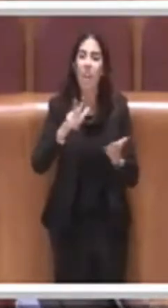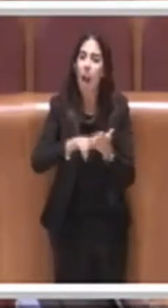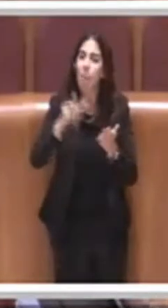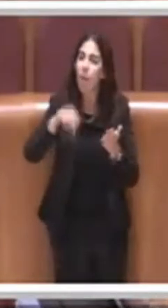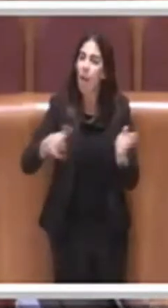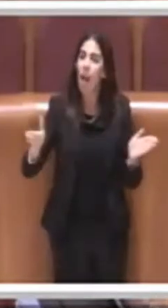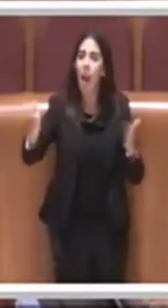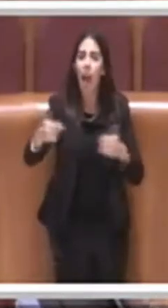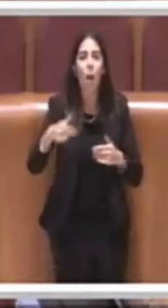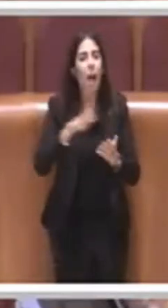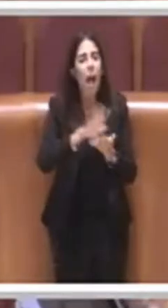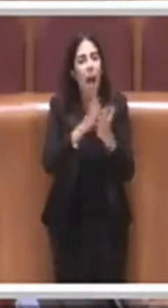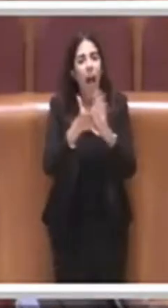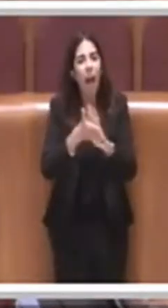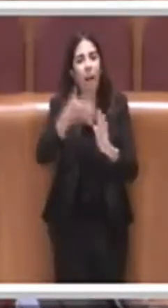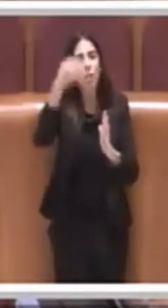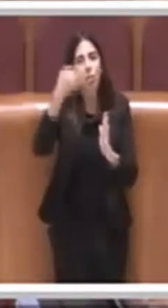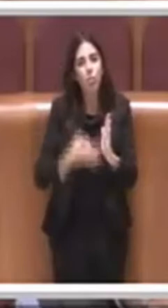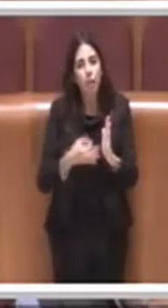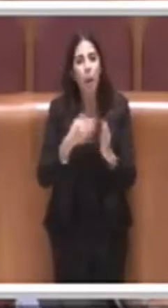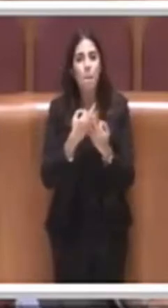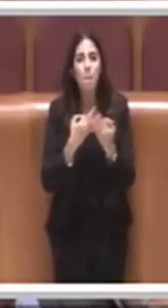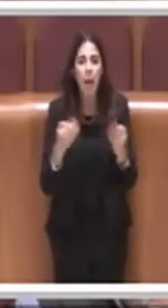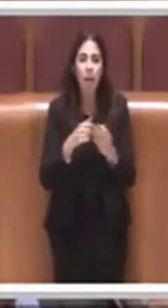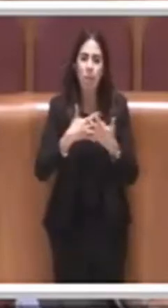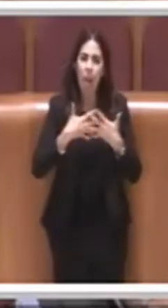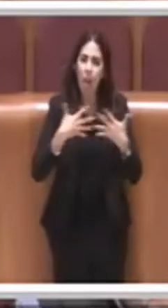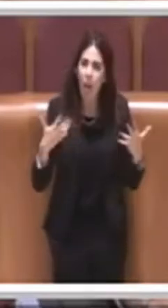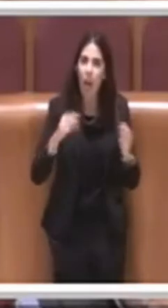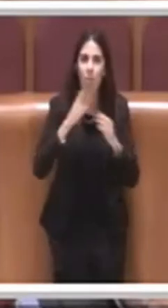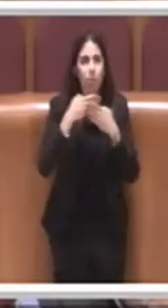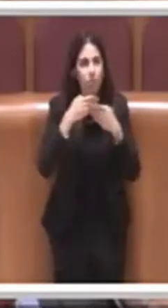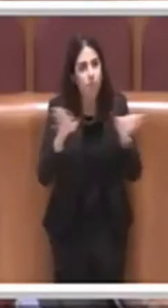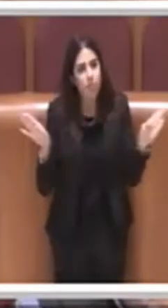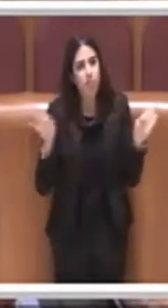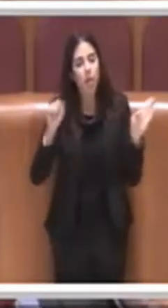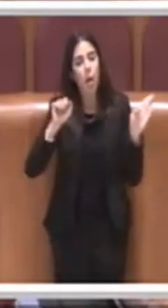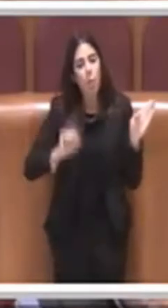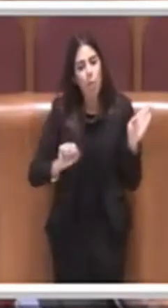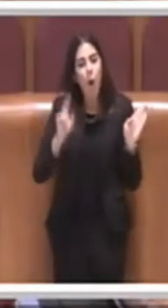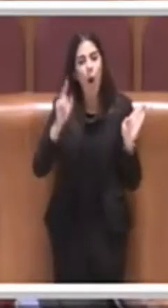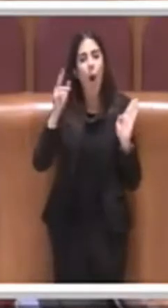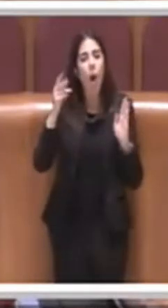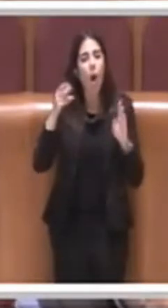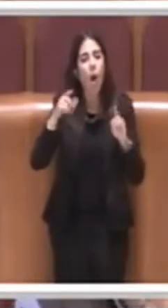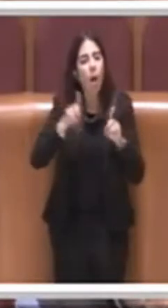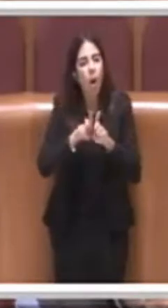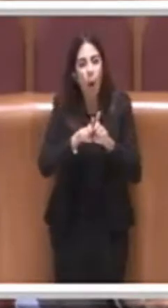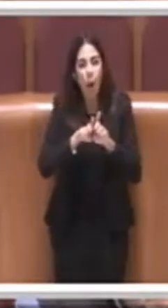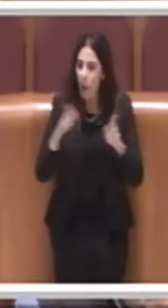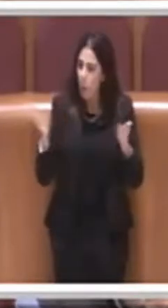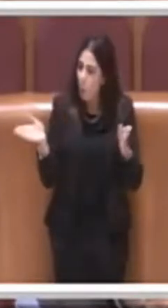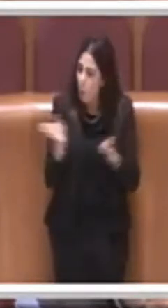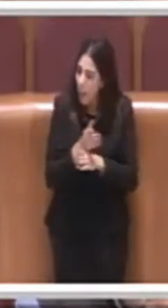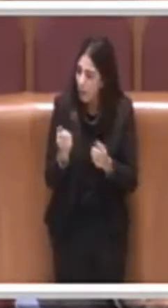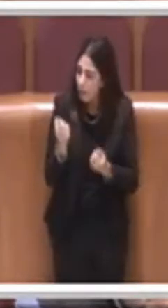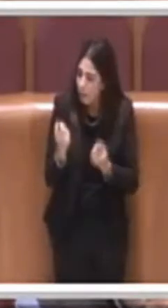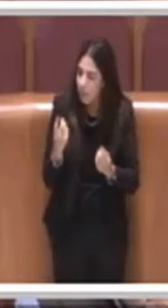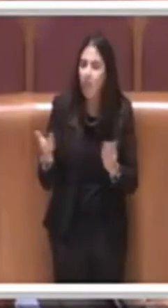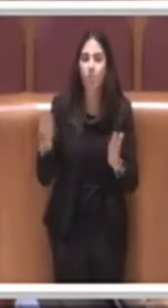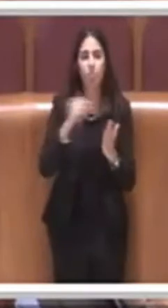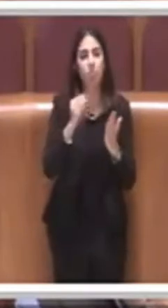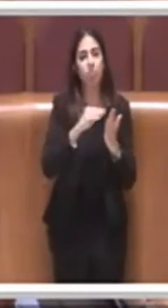possibile, ampio, che avesse preso in considerazione e riguardato tutti gli aspetti che questo tema poteva avere